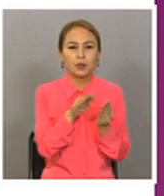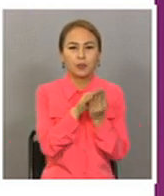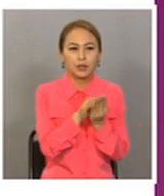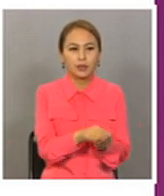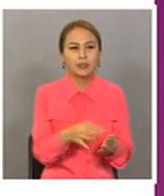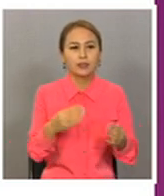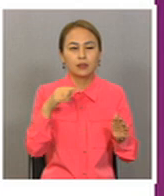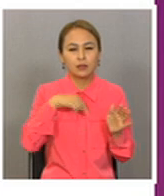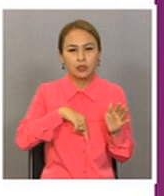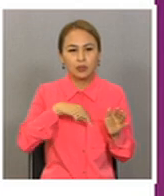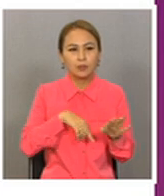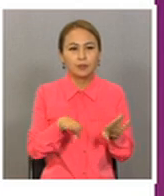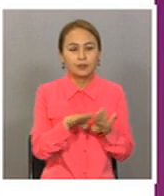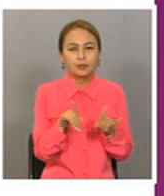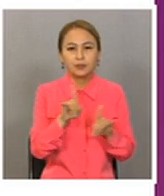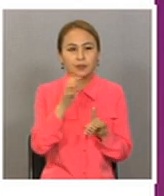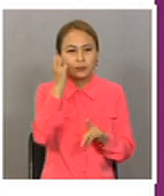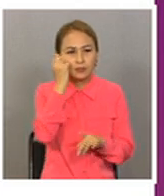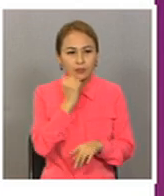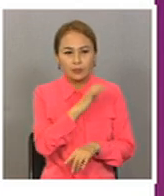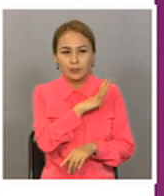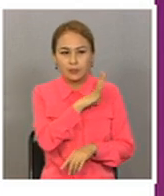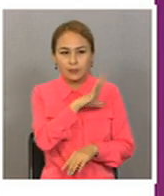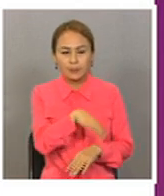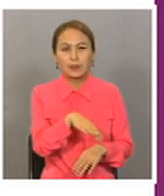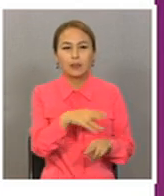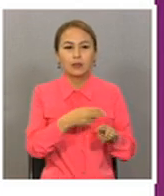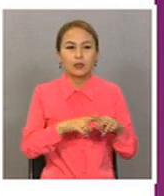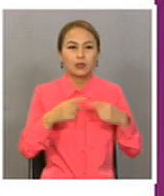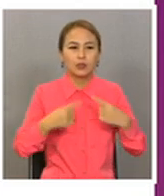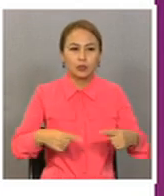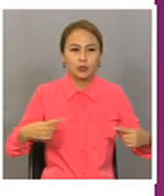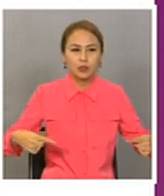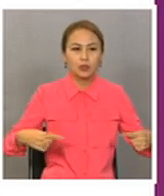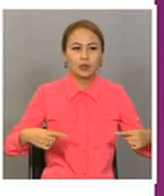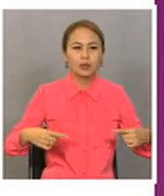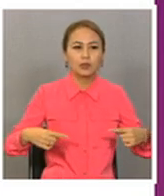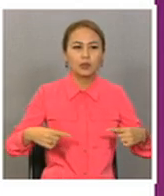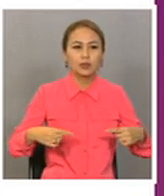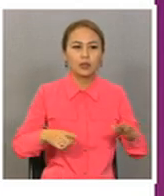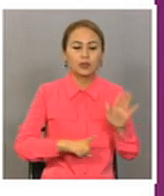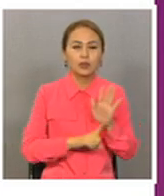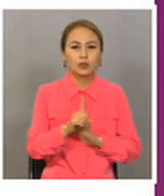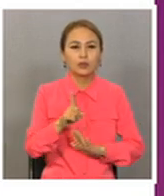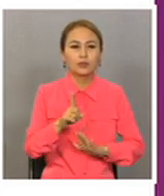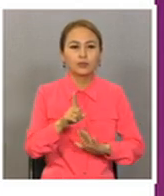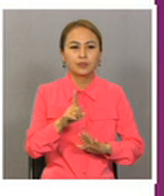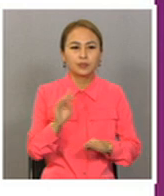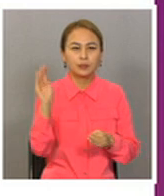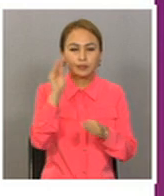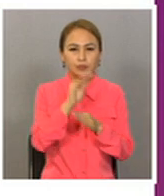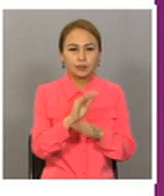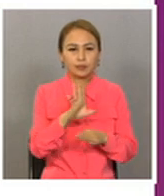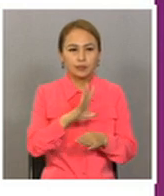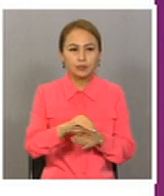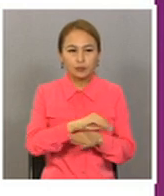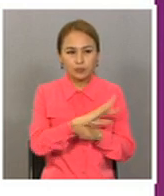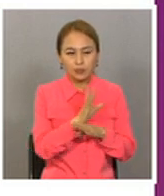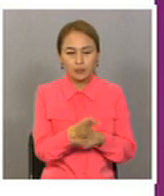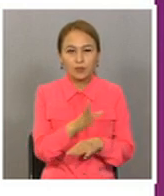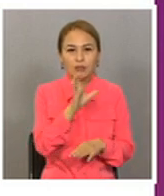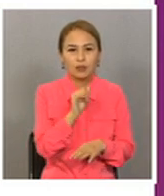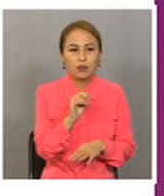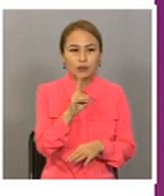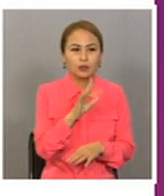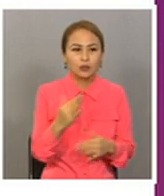Олардың денелері шірмес үшін тоң қабаттарына жерлеп, үстін қайыңның тоз қабығымен жапқан екен. Ал